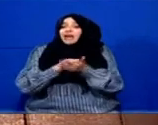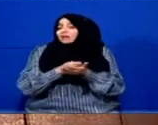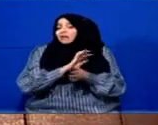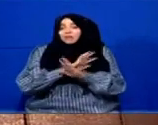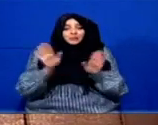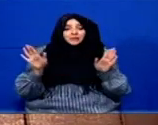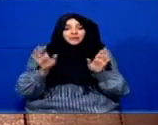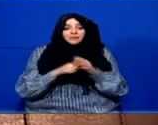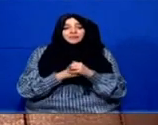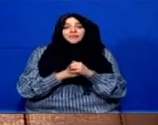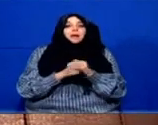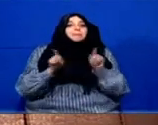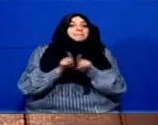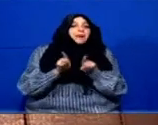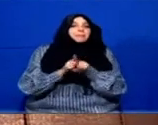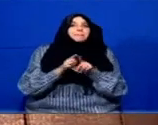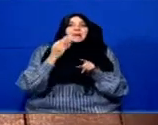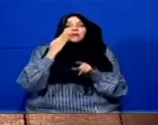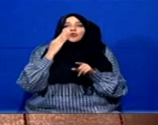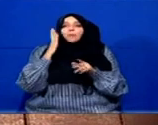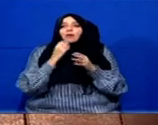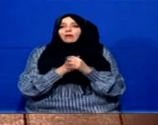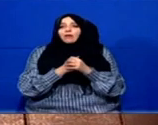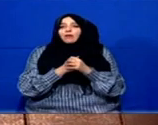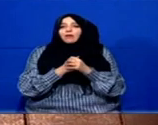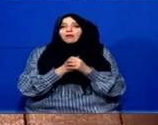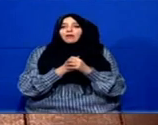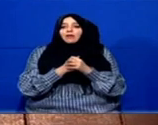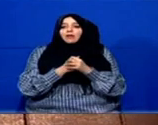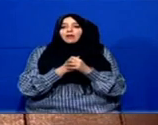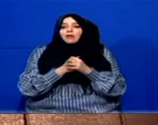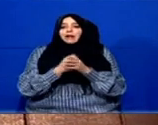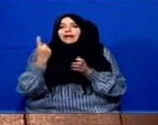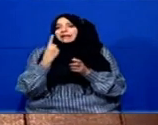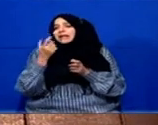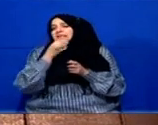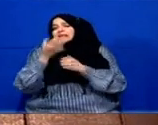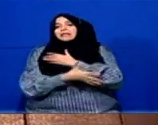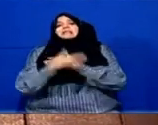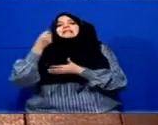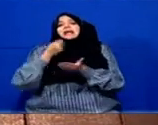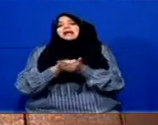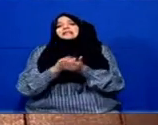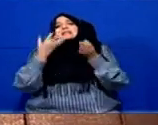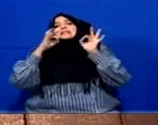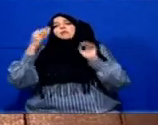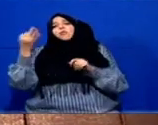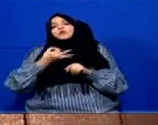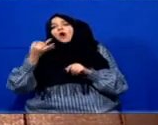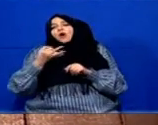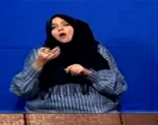المقادير هل يجوز للشخص مثلا ان يقول ان مقدار الزكاه هو 10%